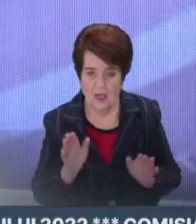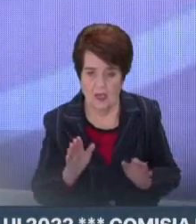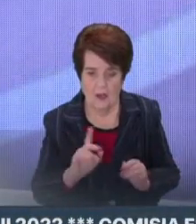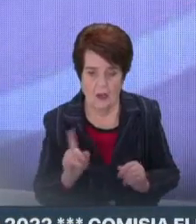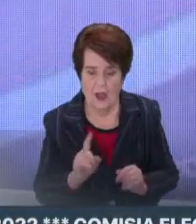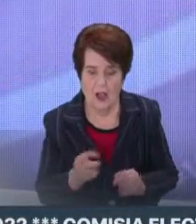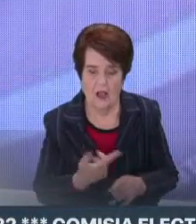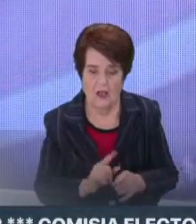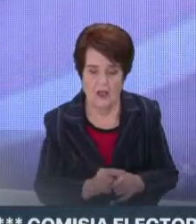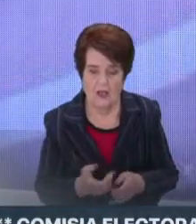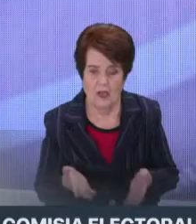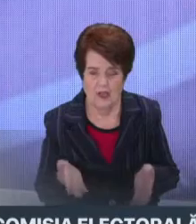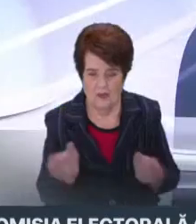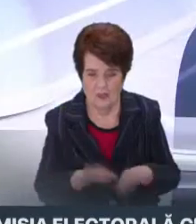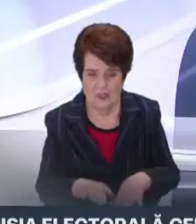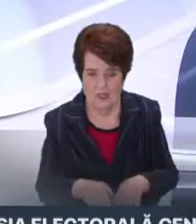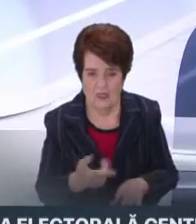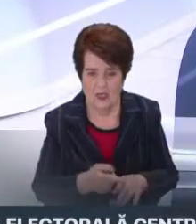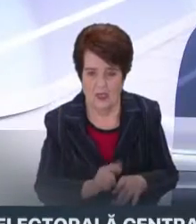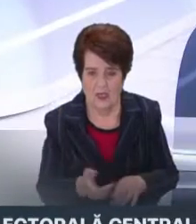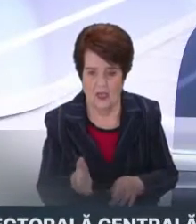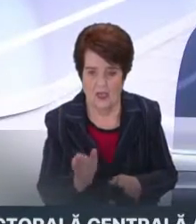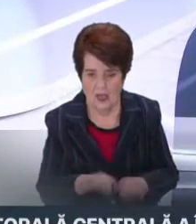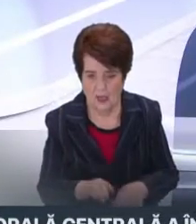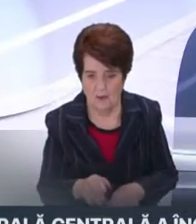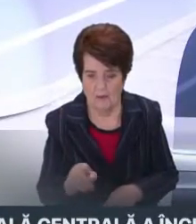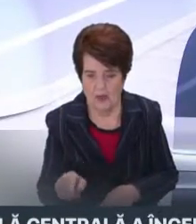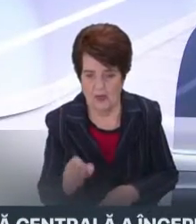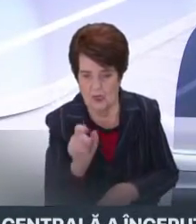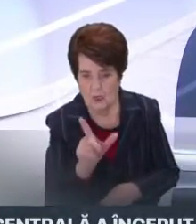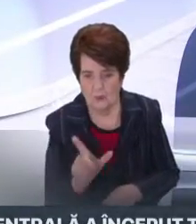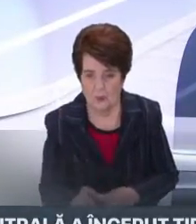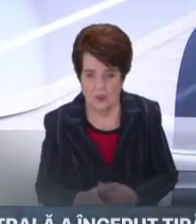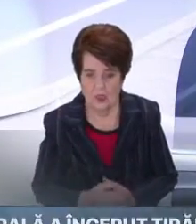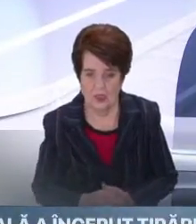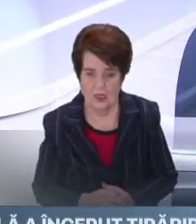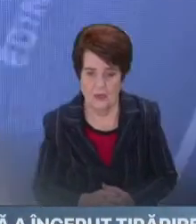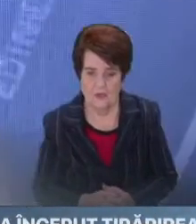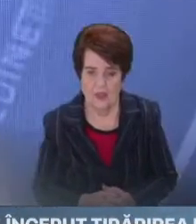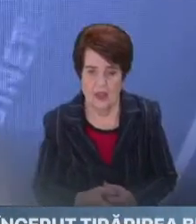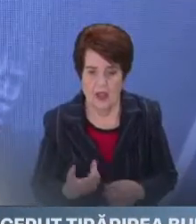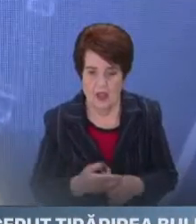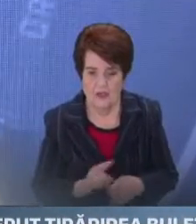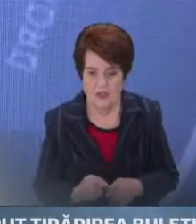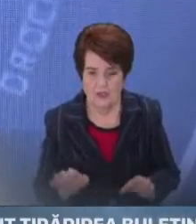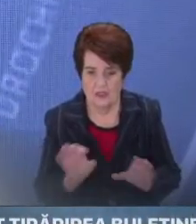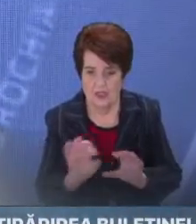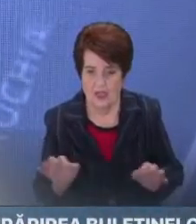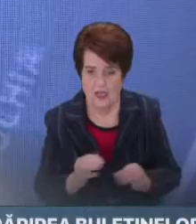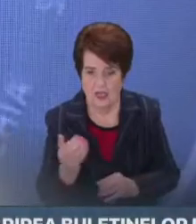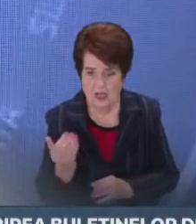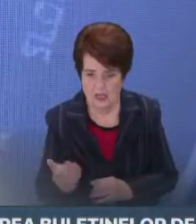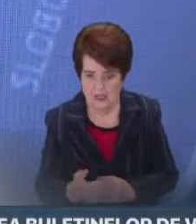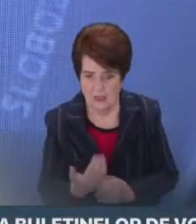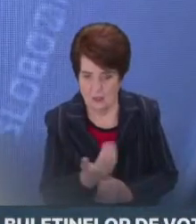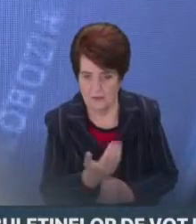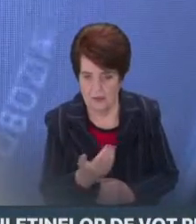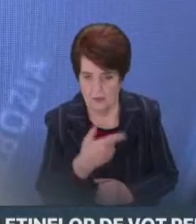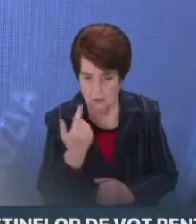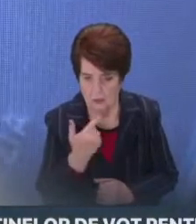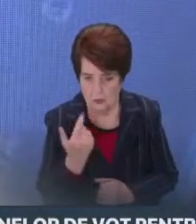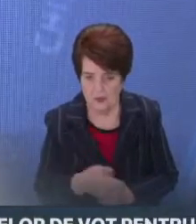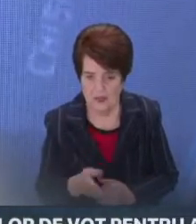butelie. Așa cum este reflectat și în acest spot, dar și cum ne-ați spus dumneavoastră,